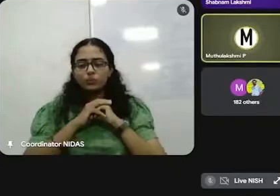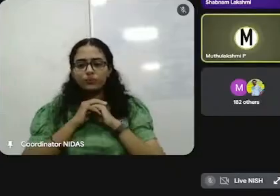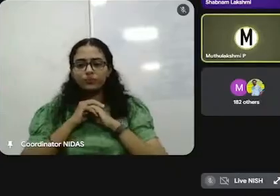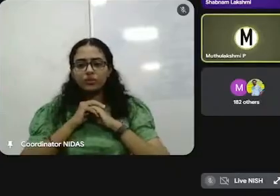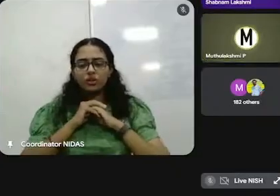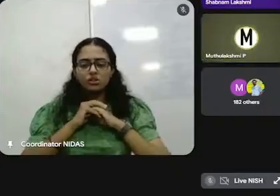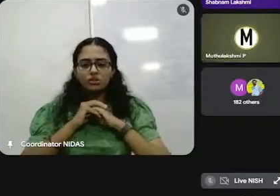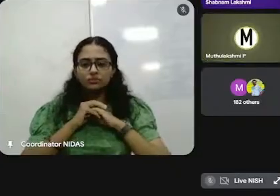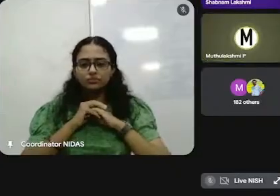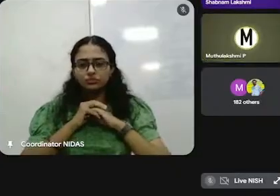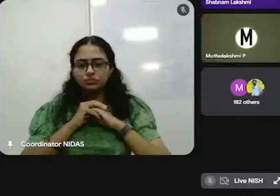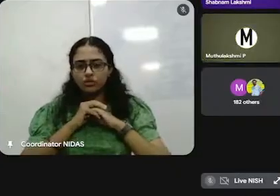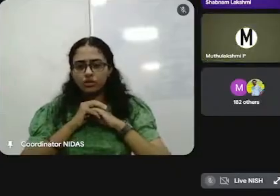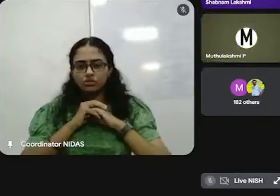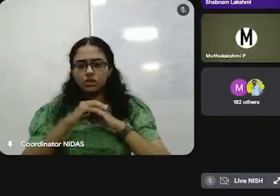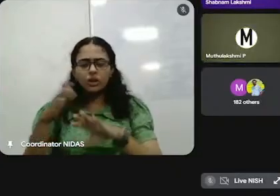മാംക്ക് ഡയബറ്റീസ് ഹിസ്റ്ററി ഉണ്ടോ?